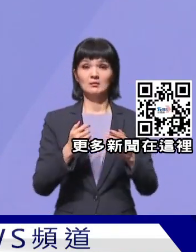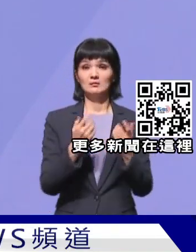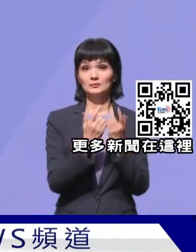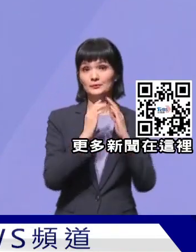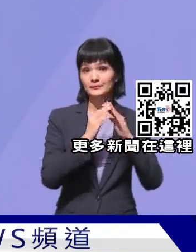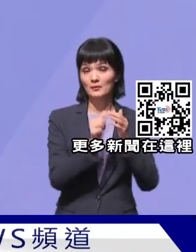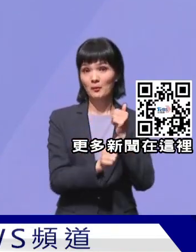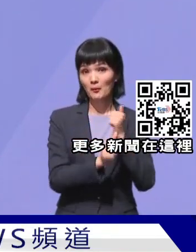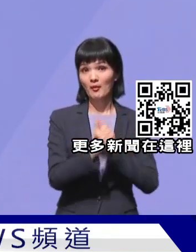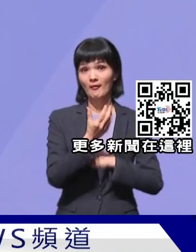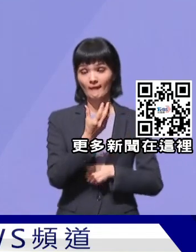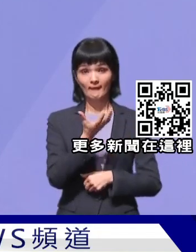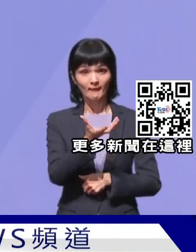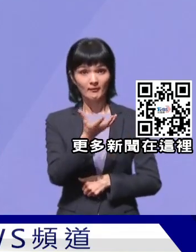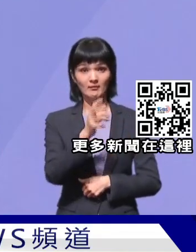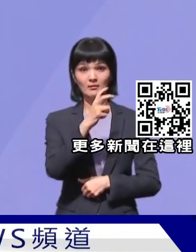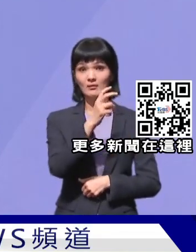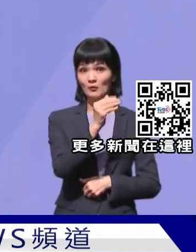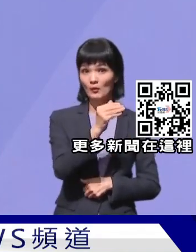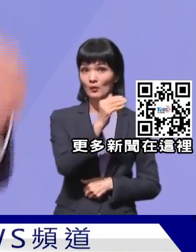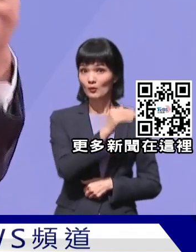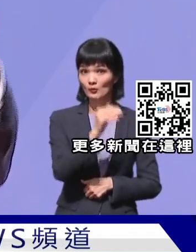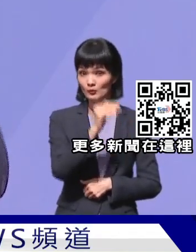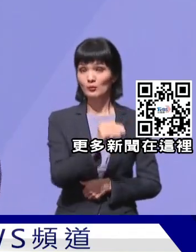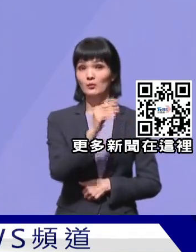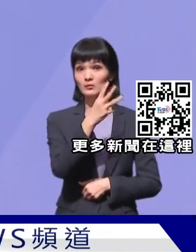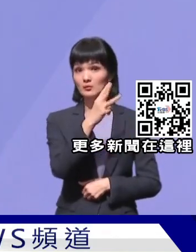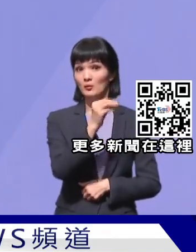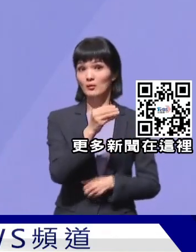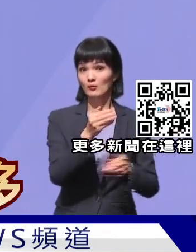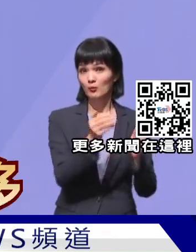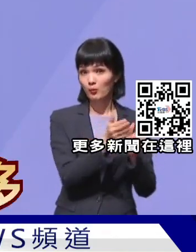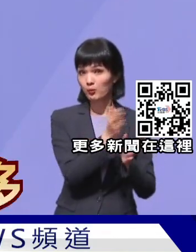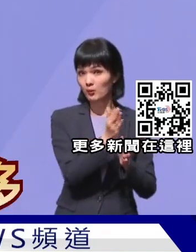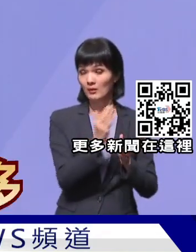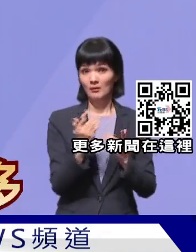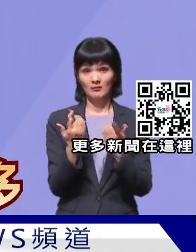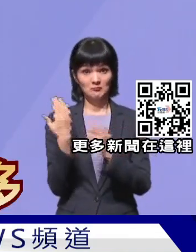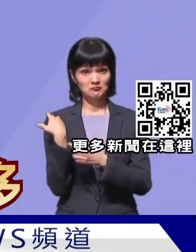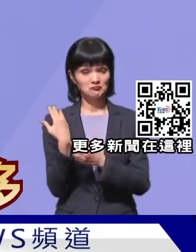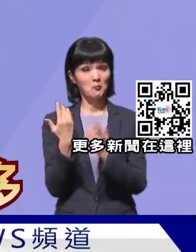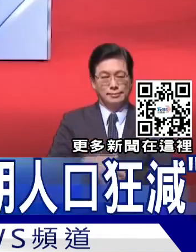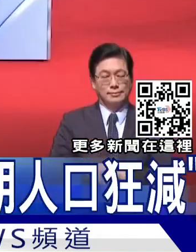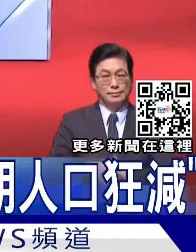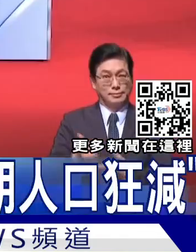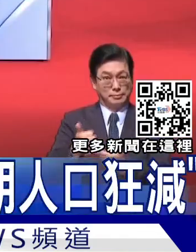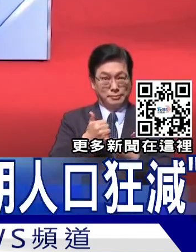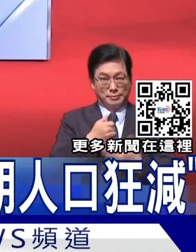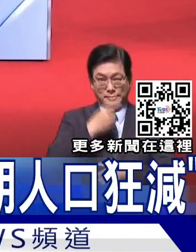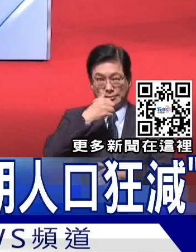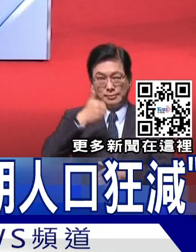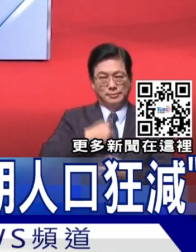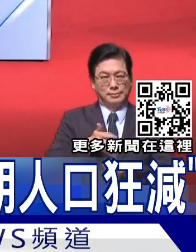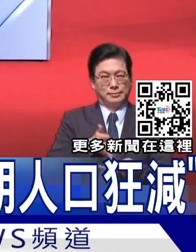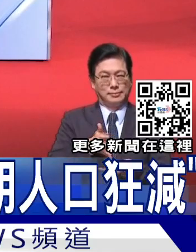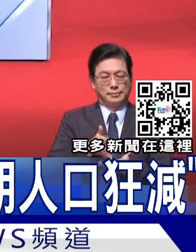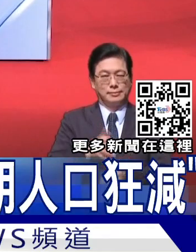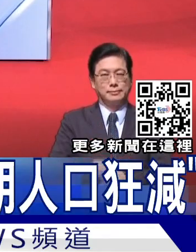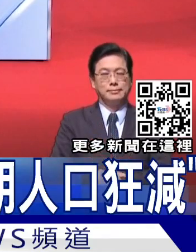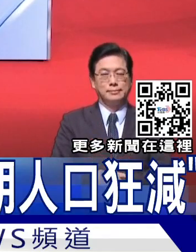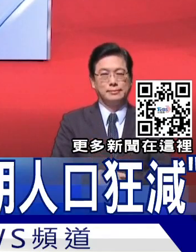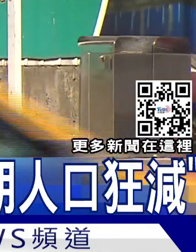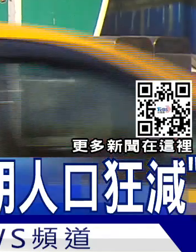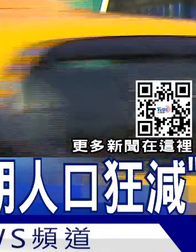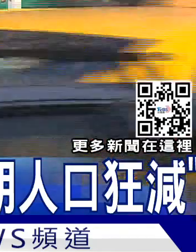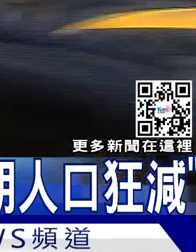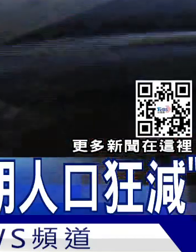将近3万，但是柯市长就任之后，一路下滑到去年只有16000多。 想问对手，却接连被翻